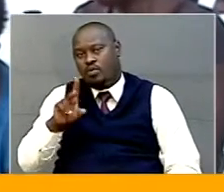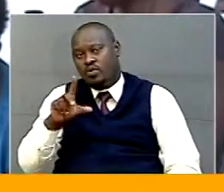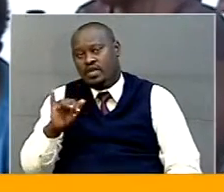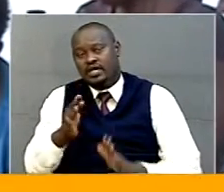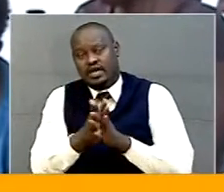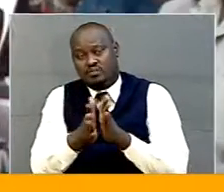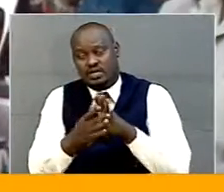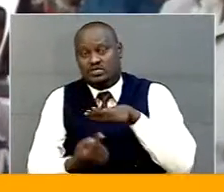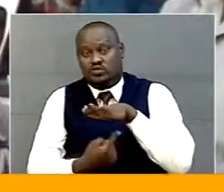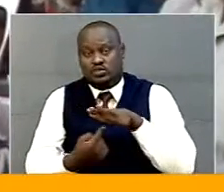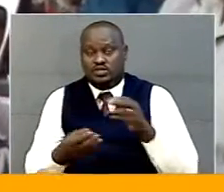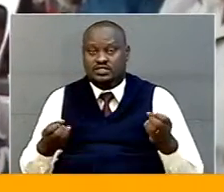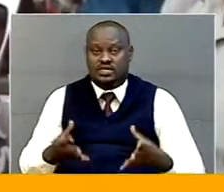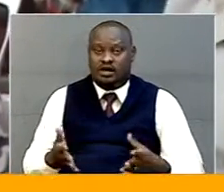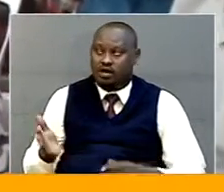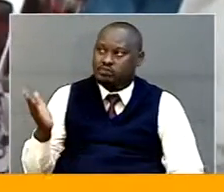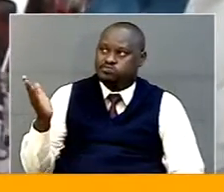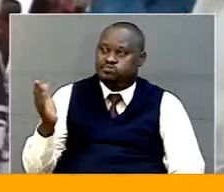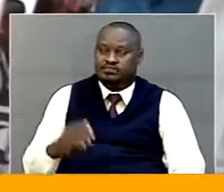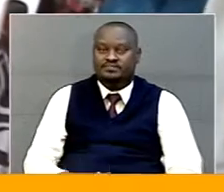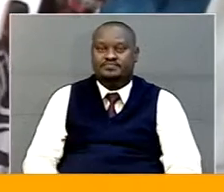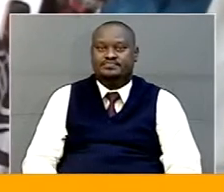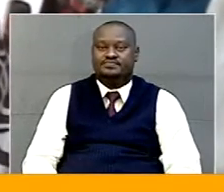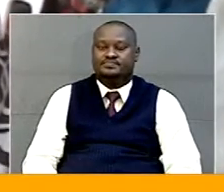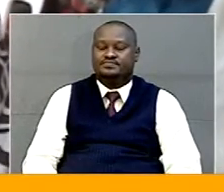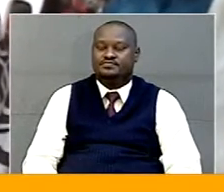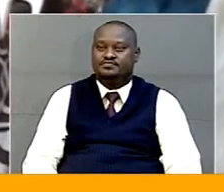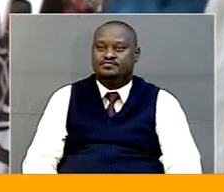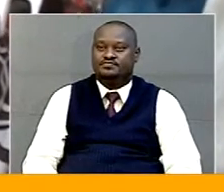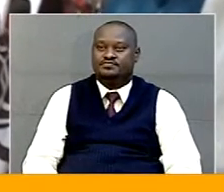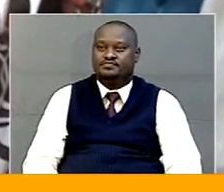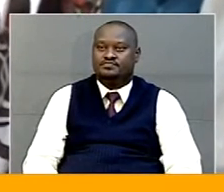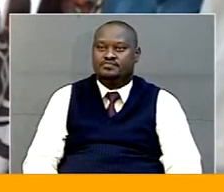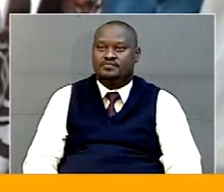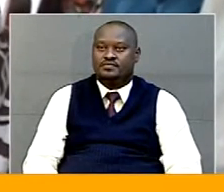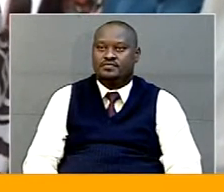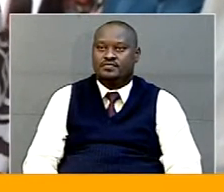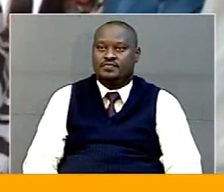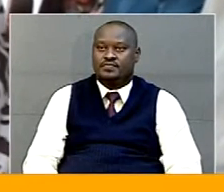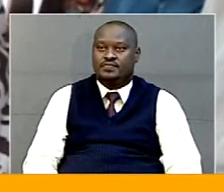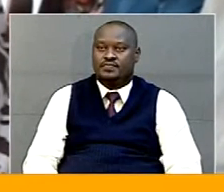biki byayiseemu. Bwange enyabo era nga byebyo tewaliyo kirala